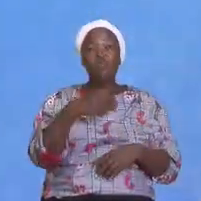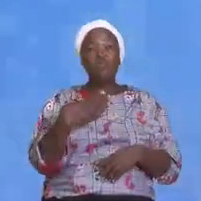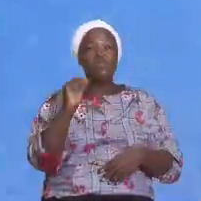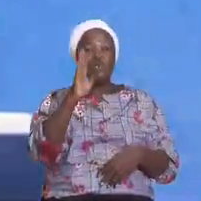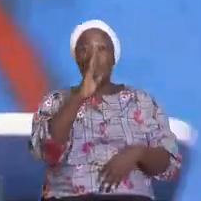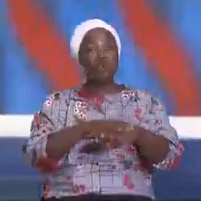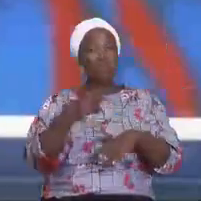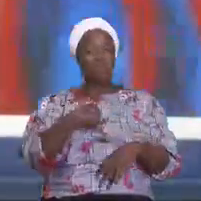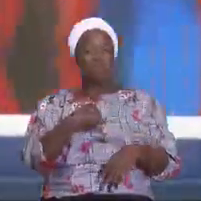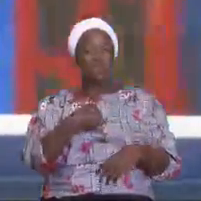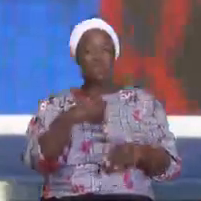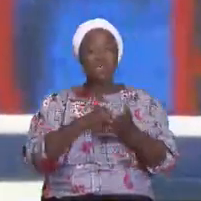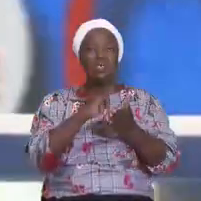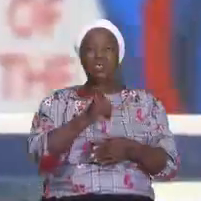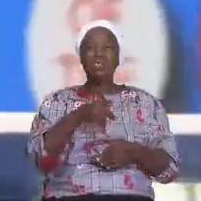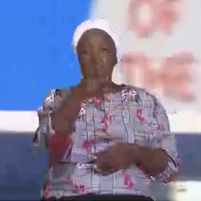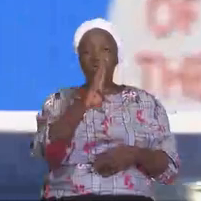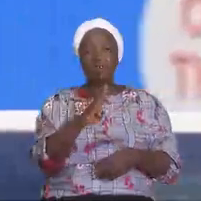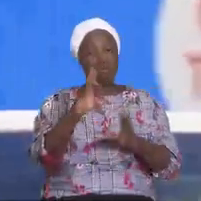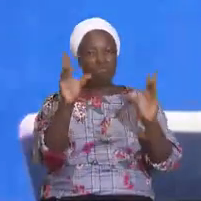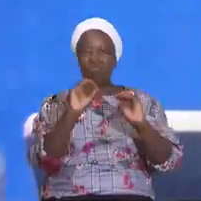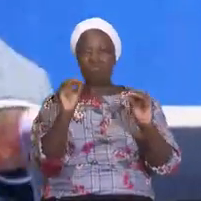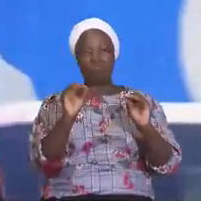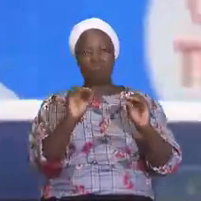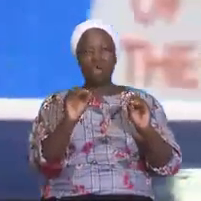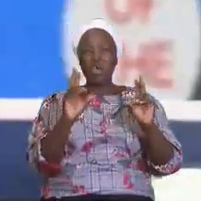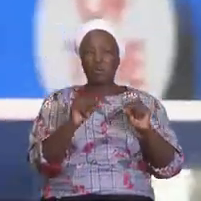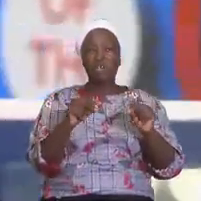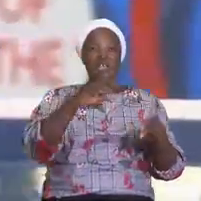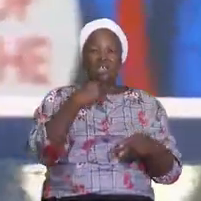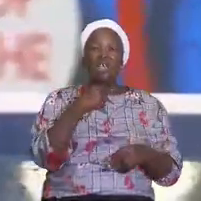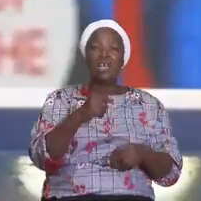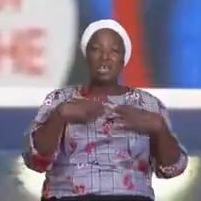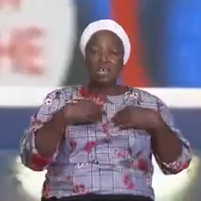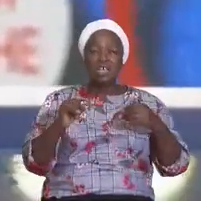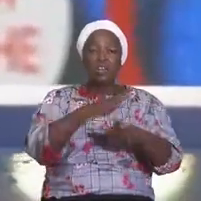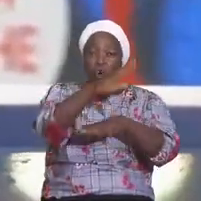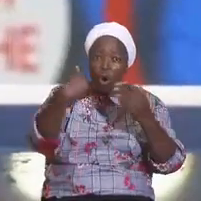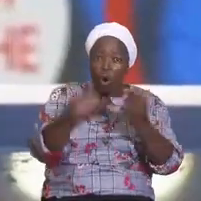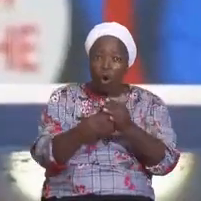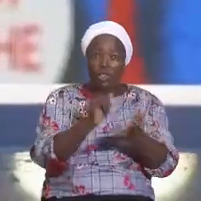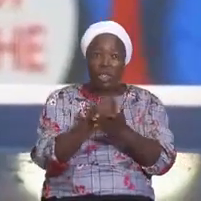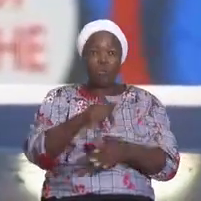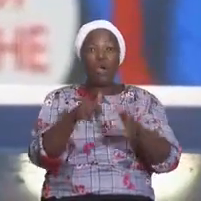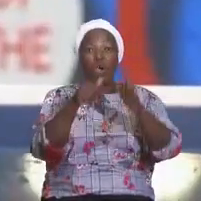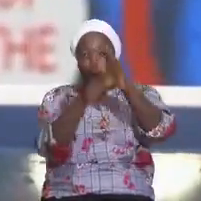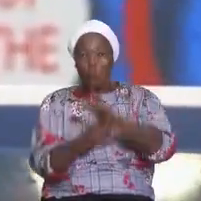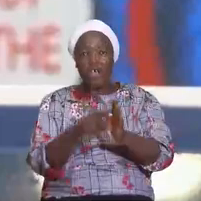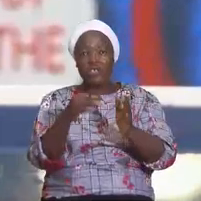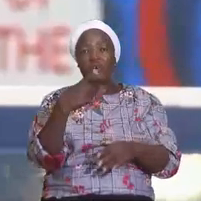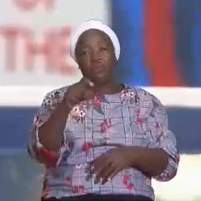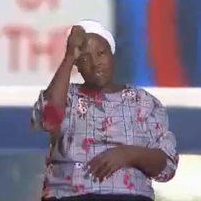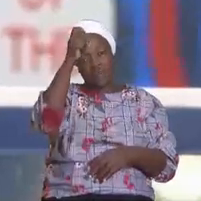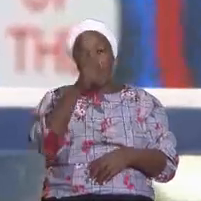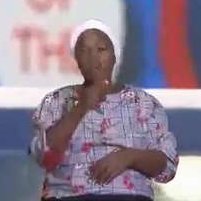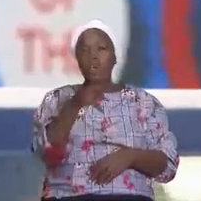décidé que les mauvaises choses seront sur moi, c'est Dieu. Non, regardez ceci, guérissant tout ce qui était